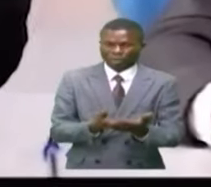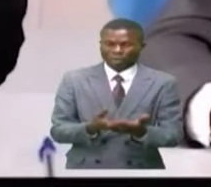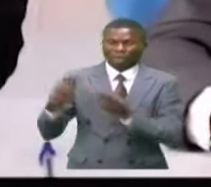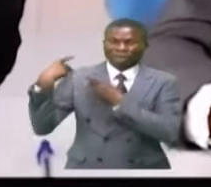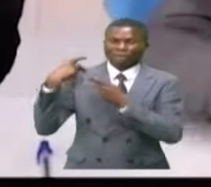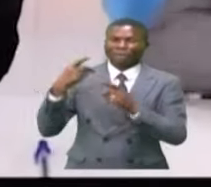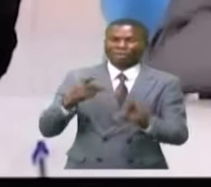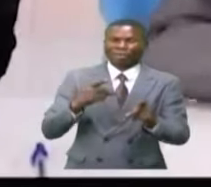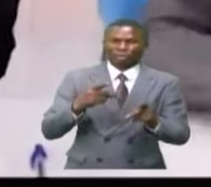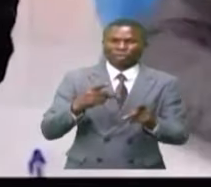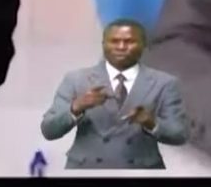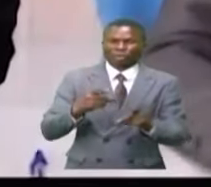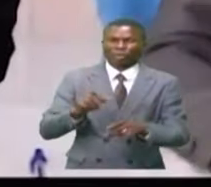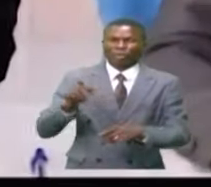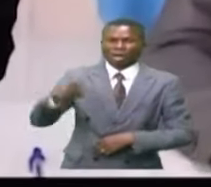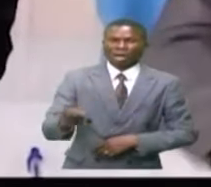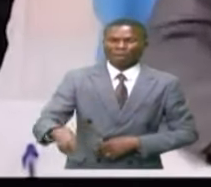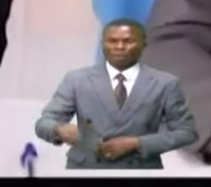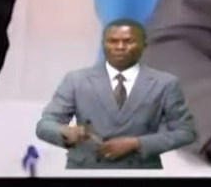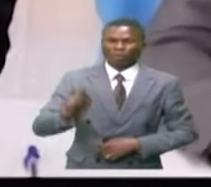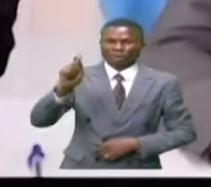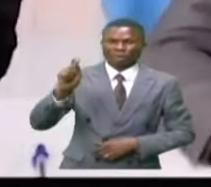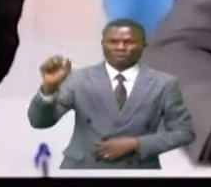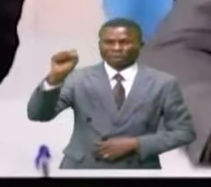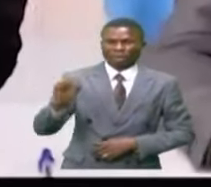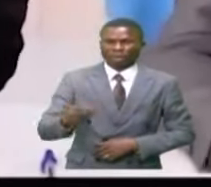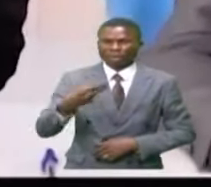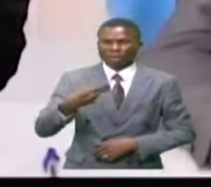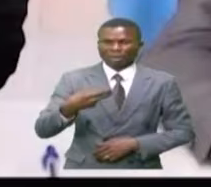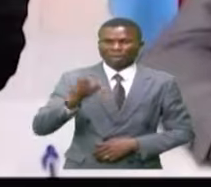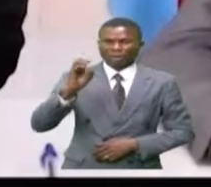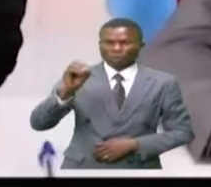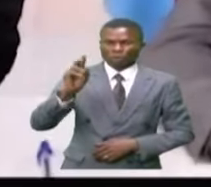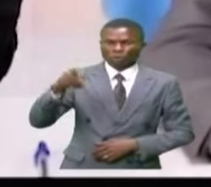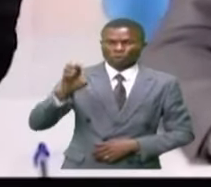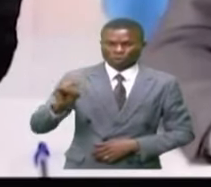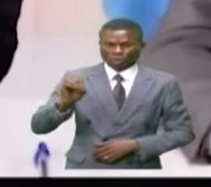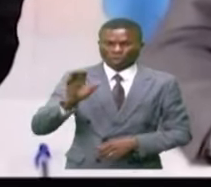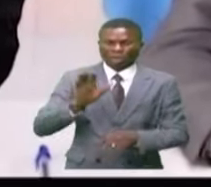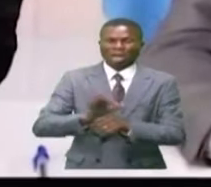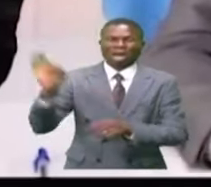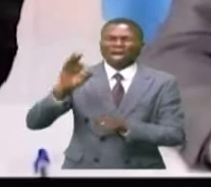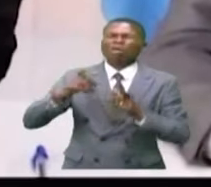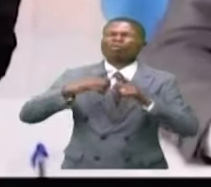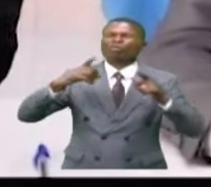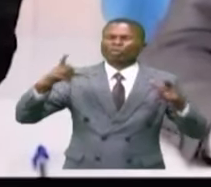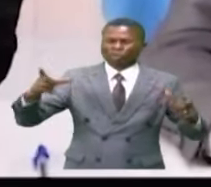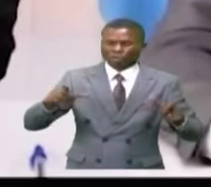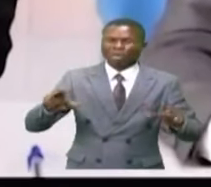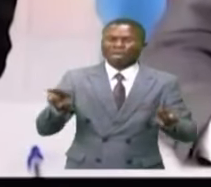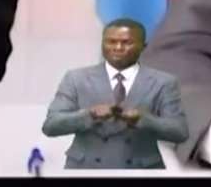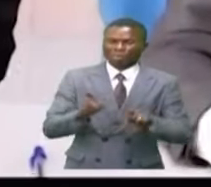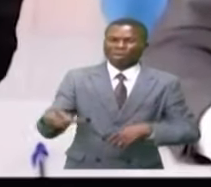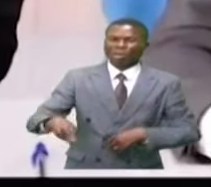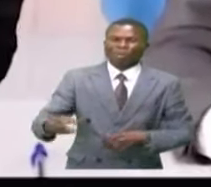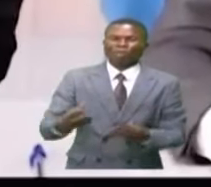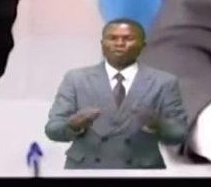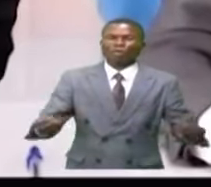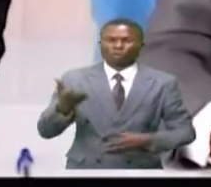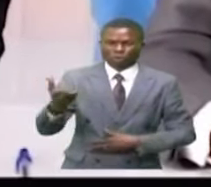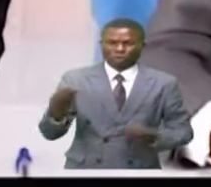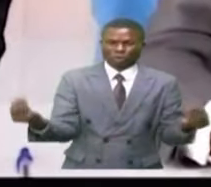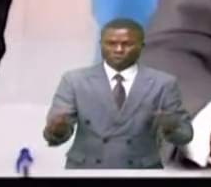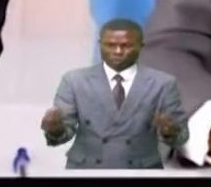lors, la Tchopo, avec son imposant couvert forestier, est une province solution. C'est